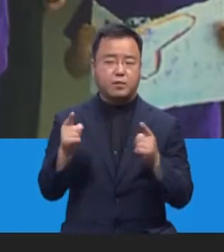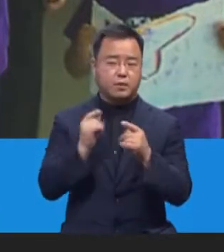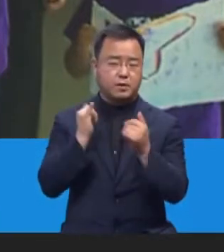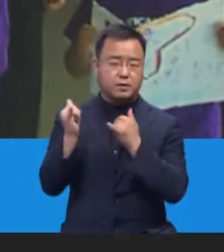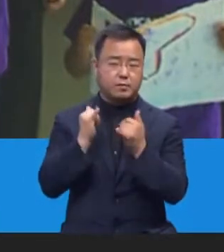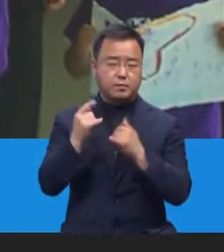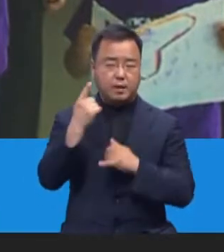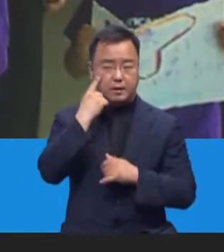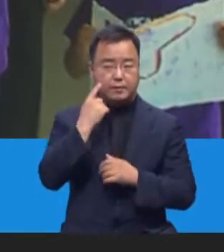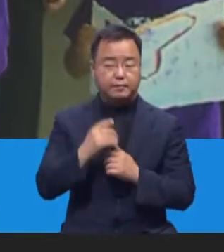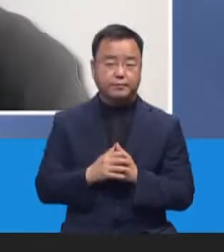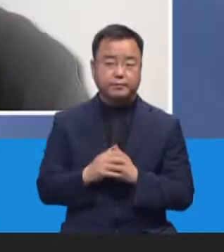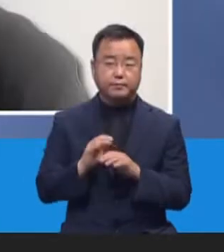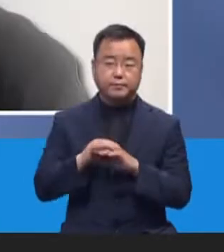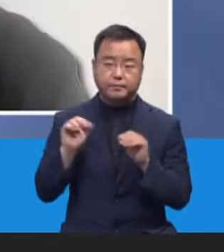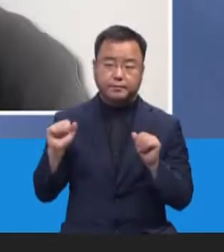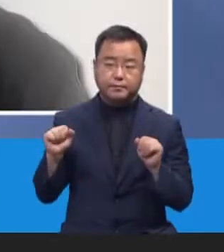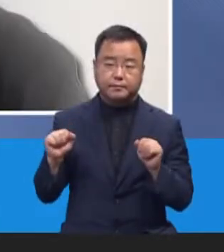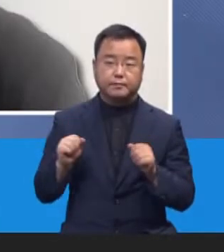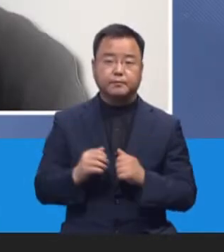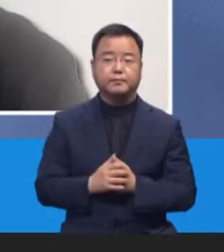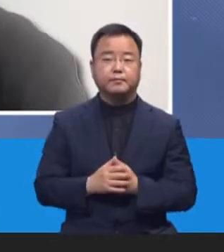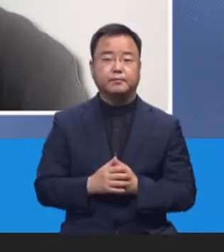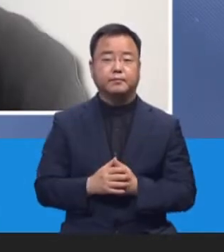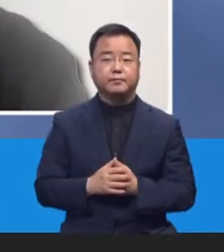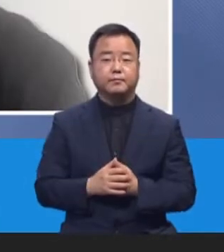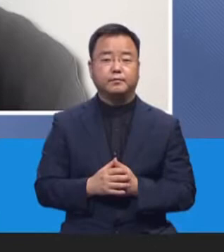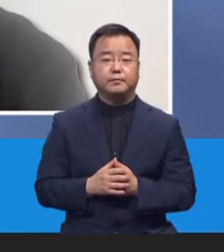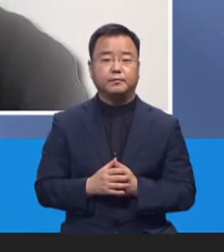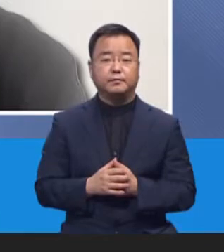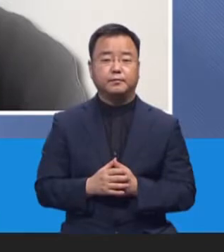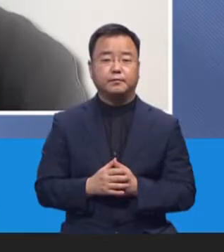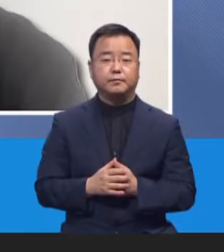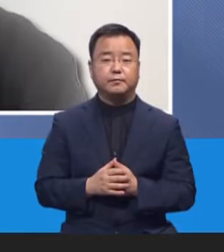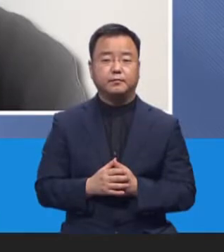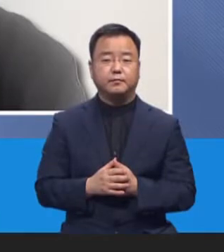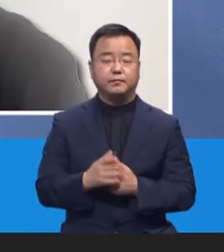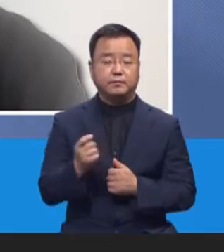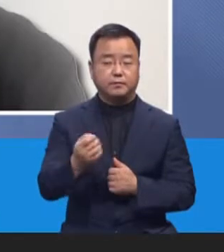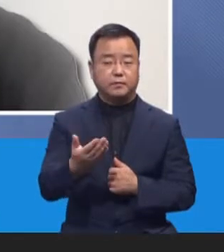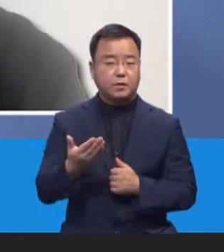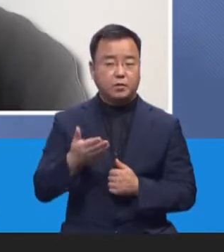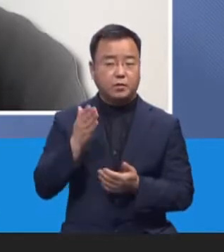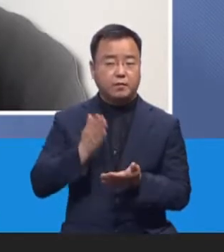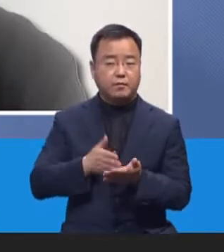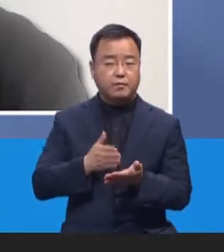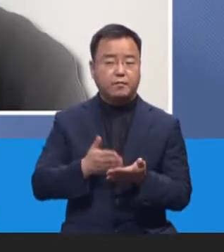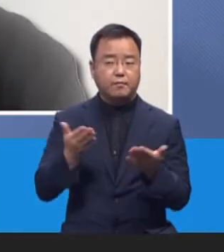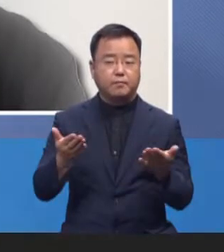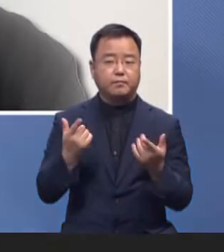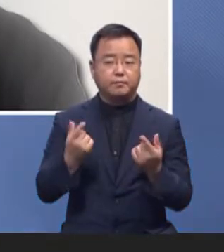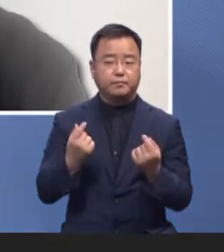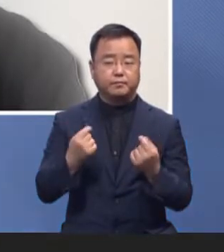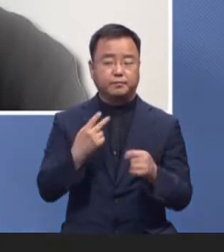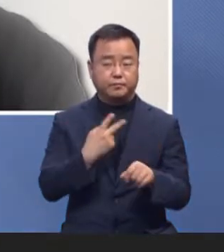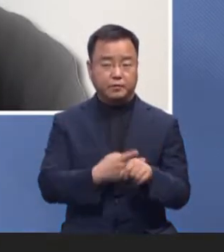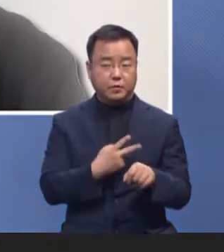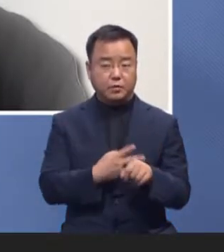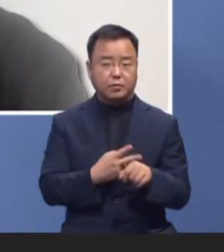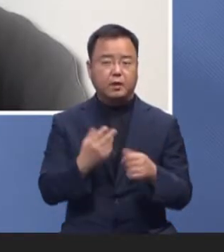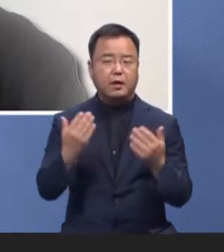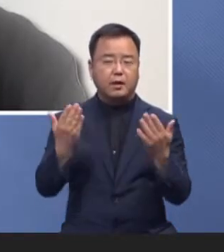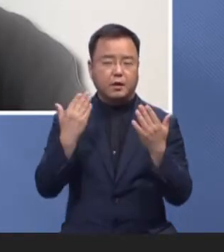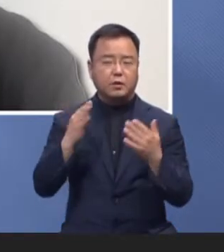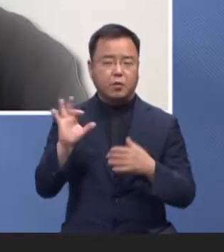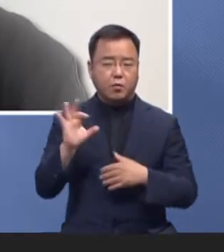있습니다. 안녕하십니까? 네, 안녕하세요. 네. 자, 방금 서두에서 언급했던 것처럼 교사가 학교